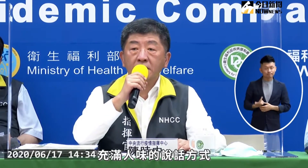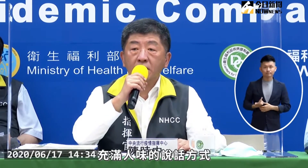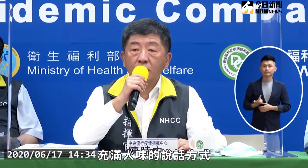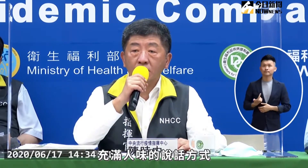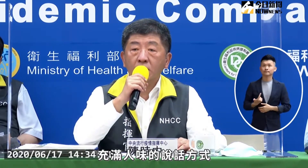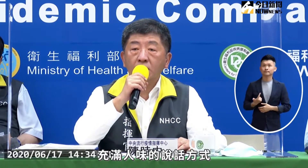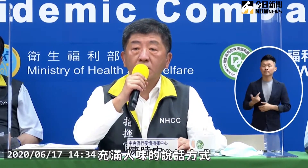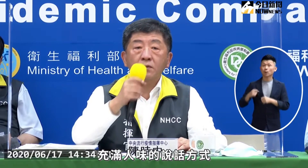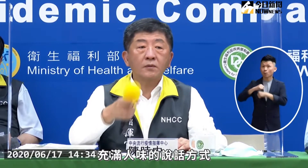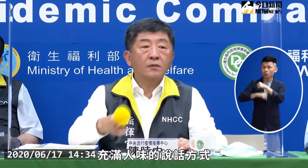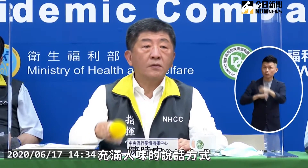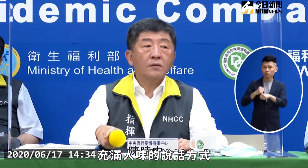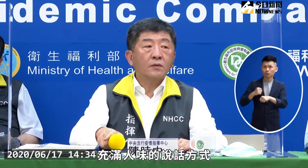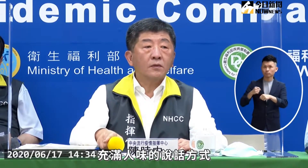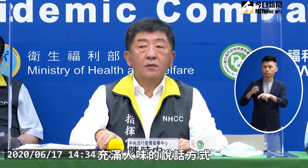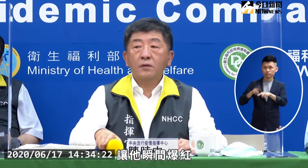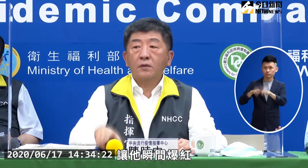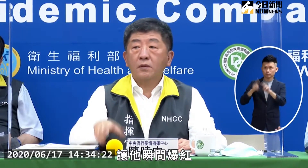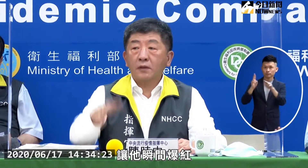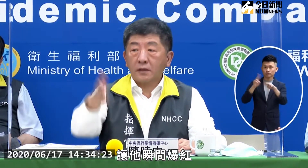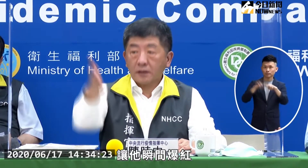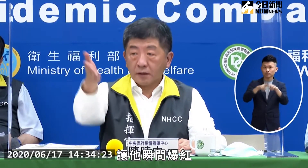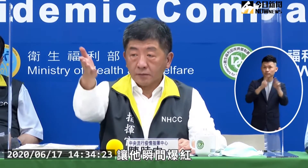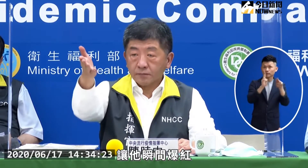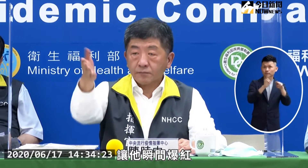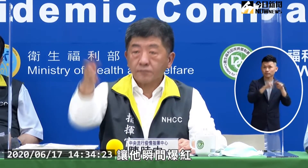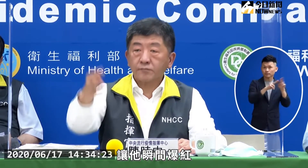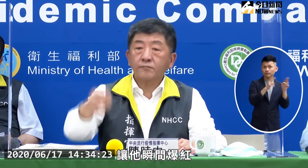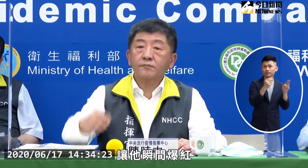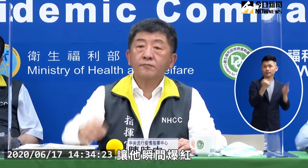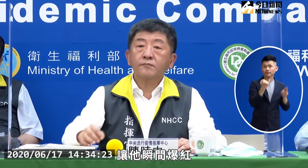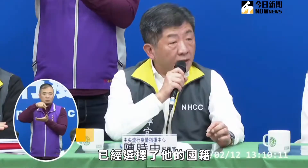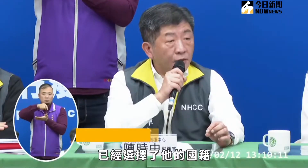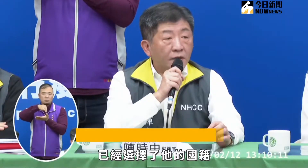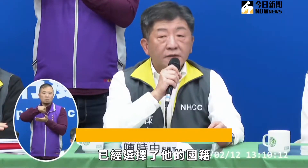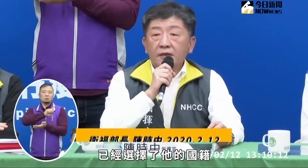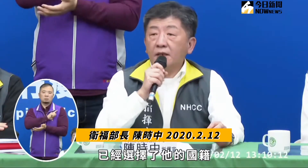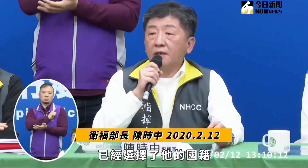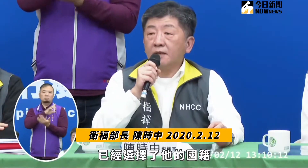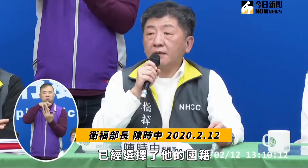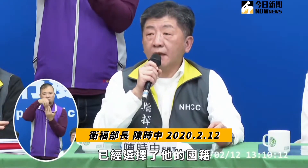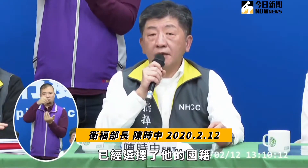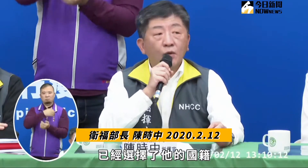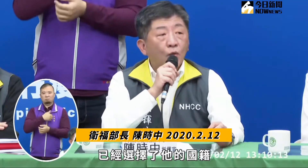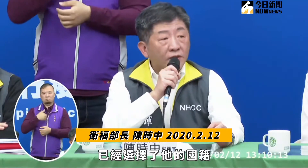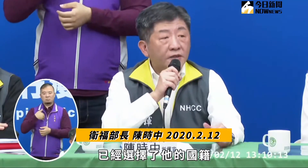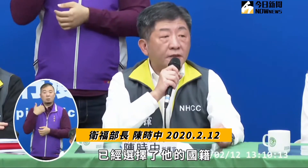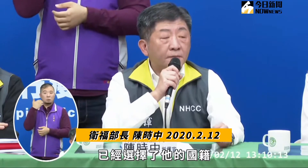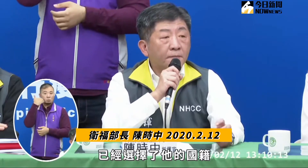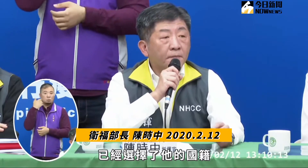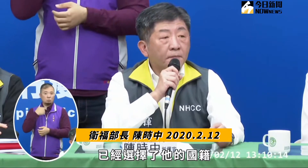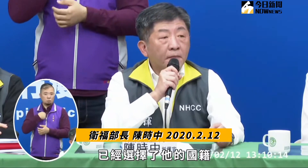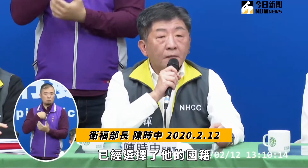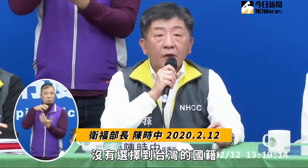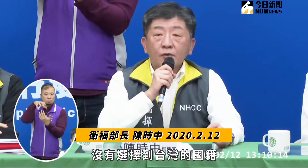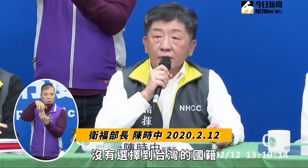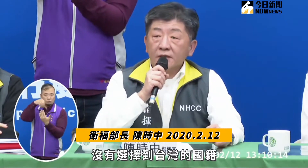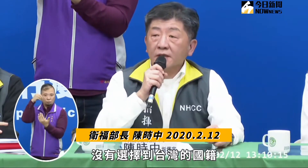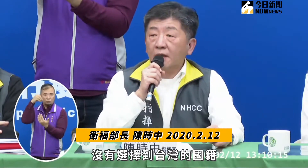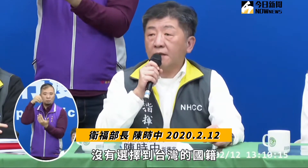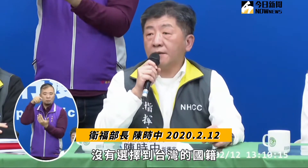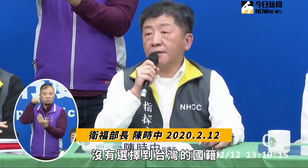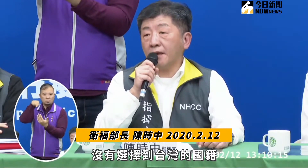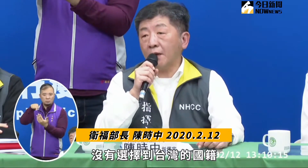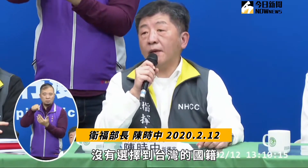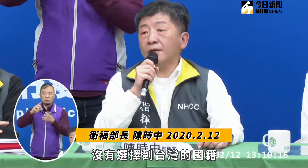气、充满人味的说话方式，让他瞬间爆红。 已经选择了他的国籍。没有